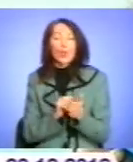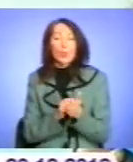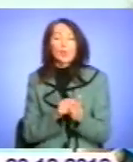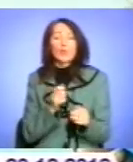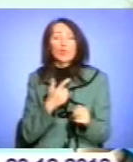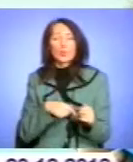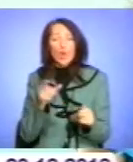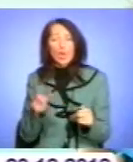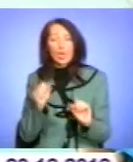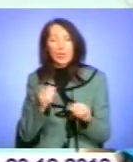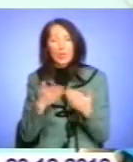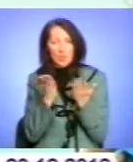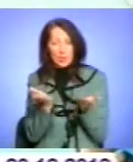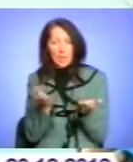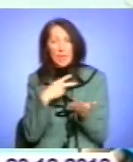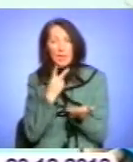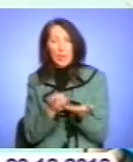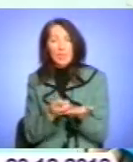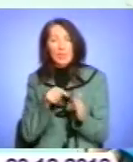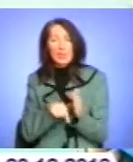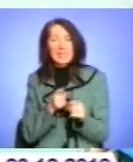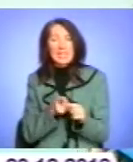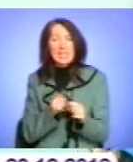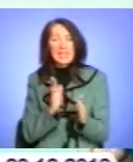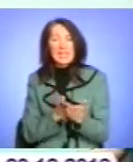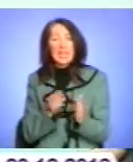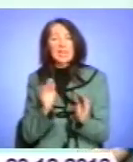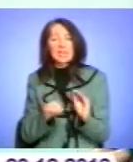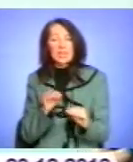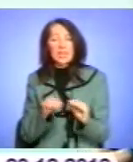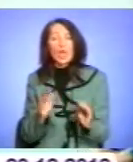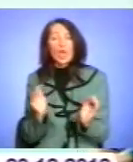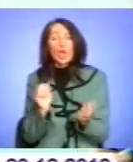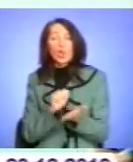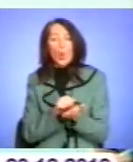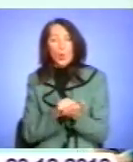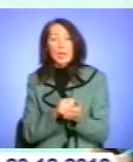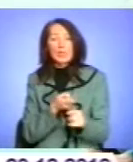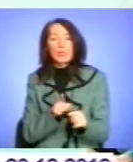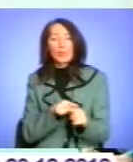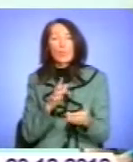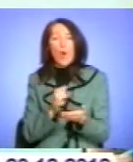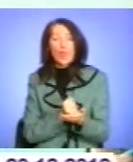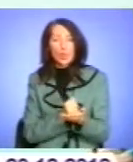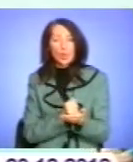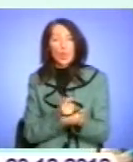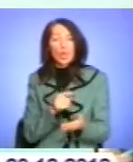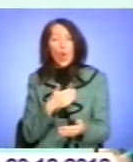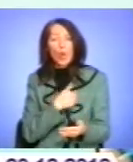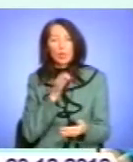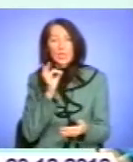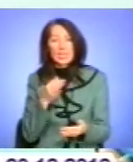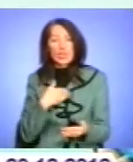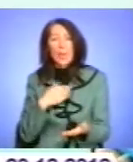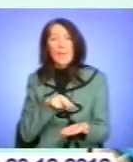може відкрити і бачити, в принципі, який є склад, короткий склад документів по даному фонду. Це, що хочу сказати, що